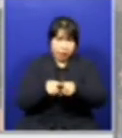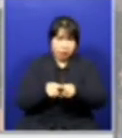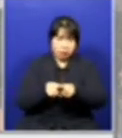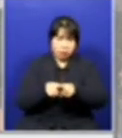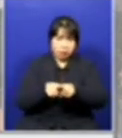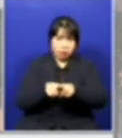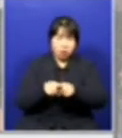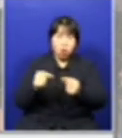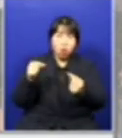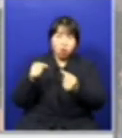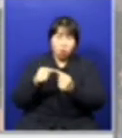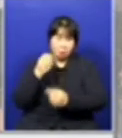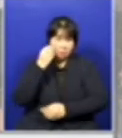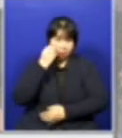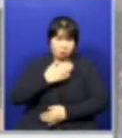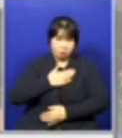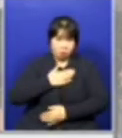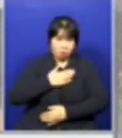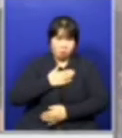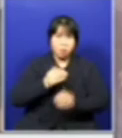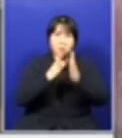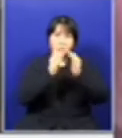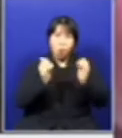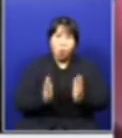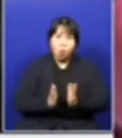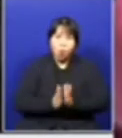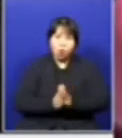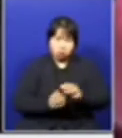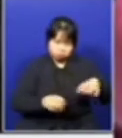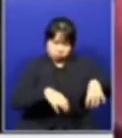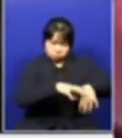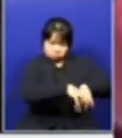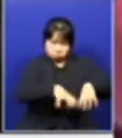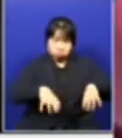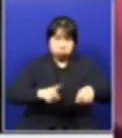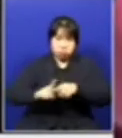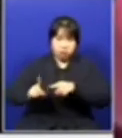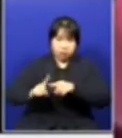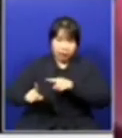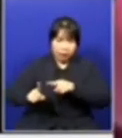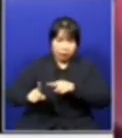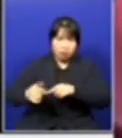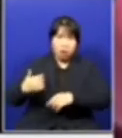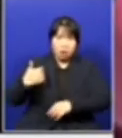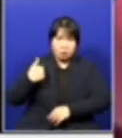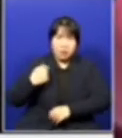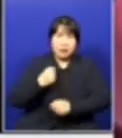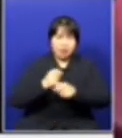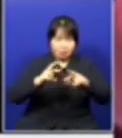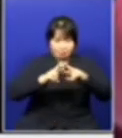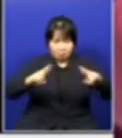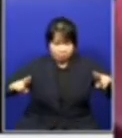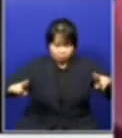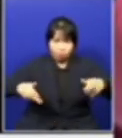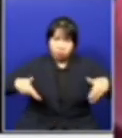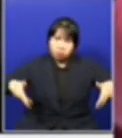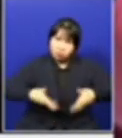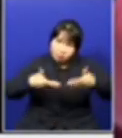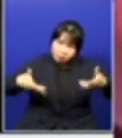เจ้าท่านจังหวัดทั้งธรรมยุทธและมหานิกายต้องตั้งโรงทานส่วนธรรมยุทธอีกกลุ่มห